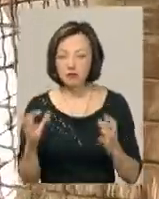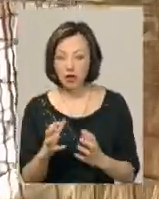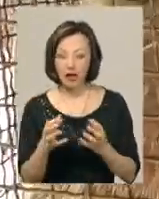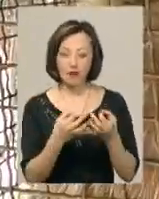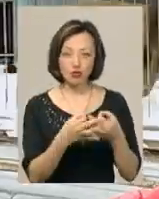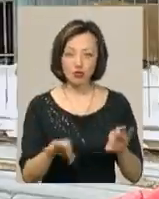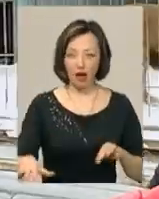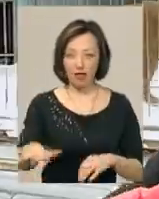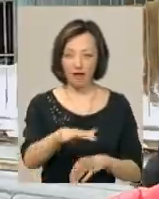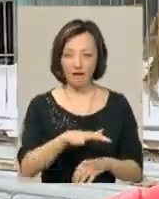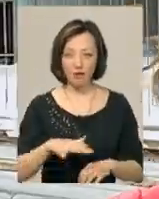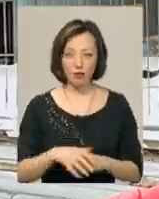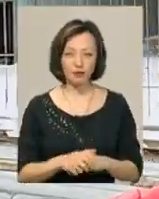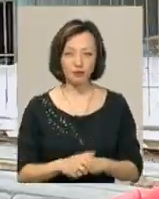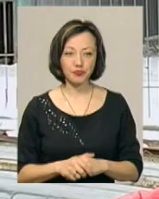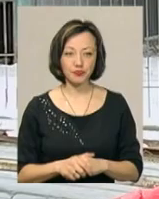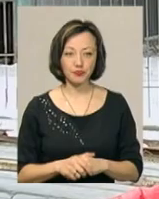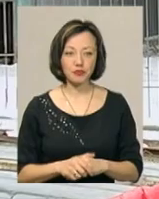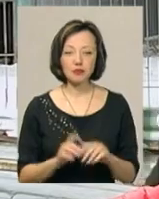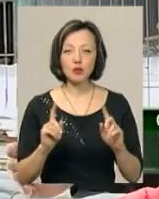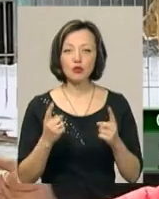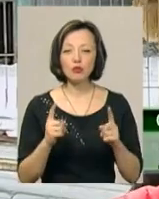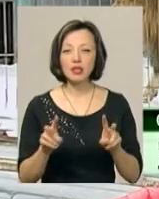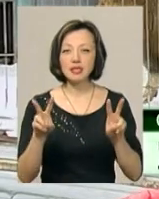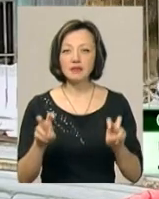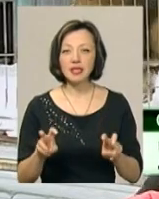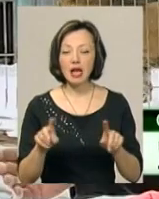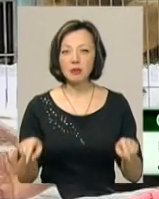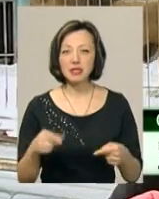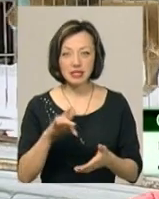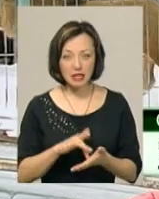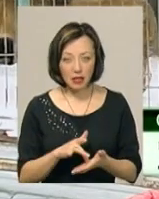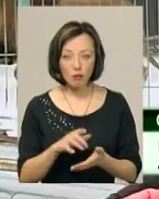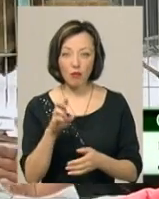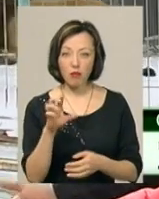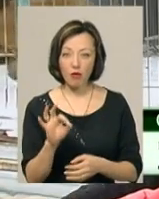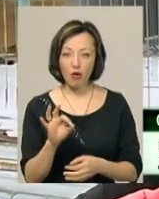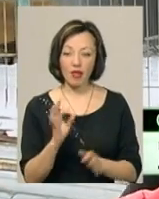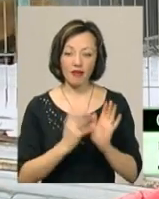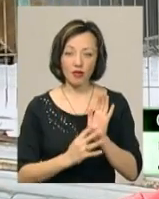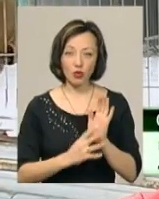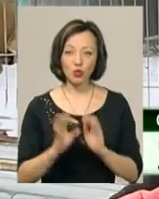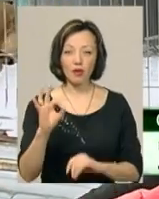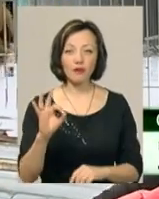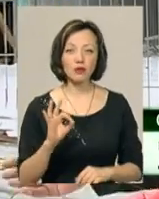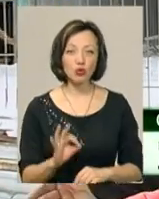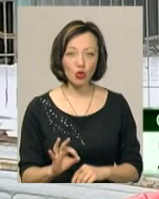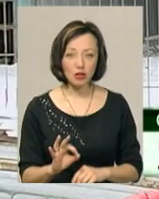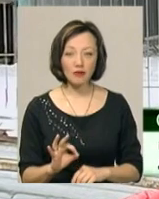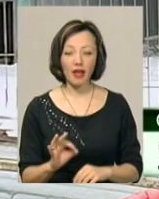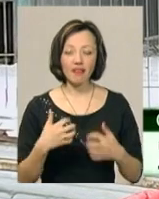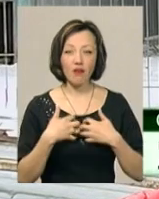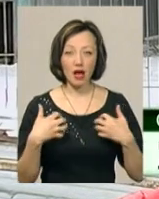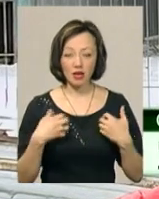випускає на волю. Чому він називається реабілітаційний центр? Тому що в основному процентів 90%, що